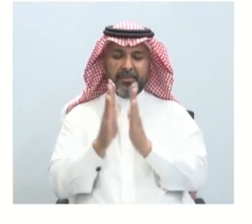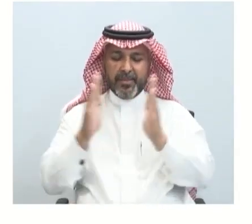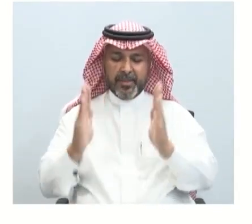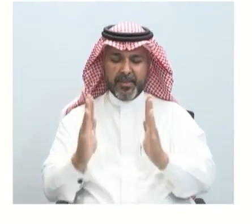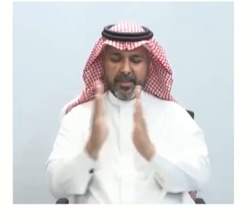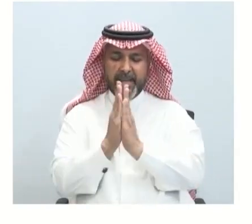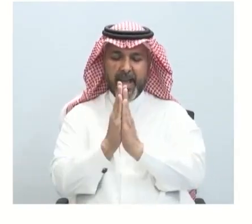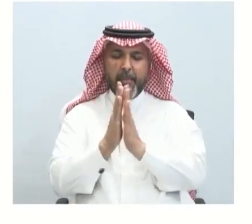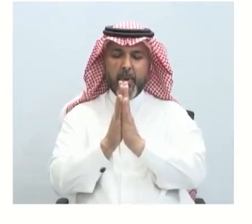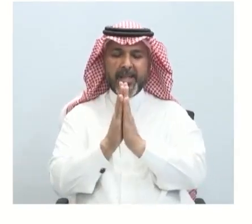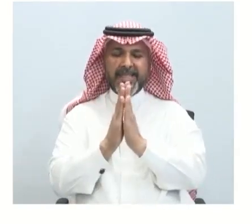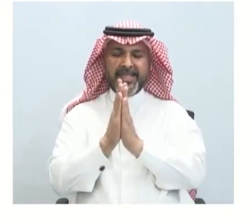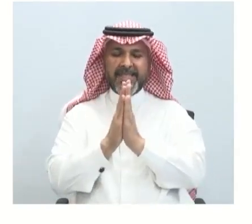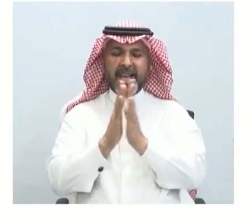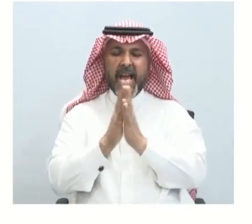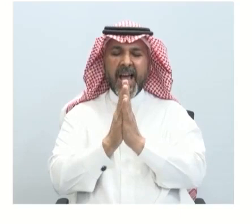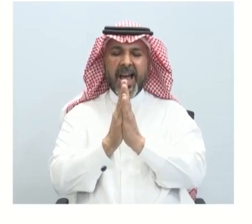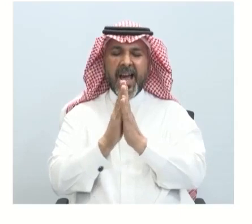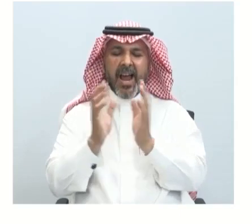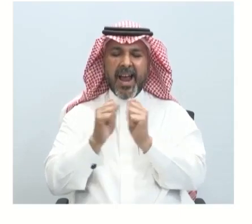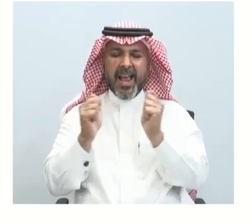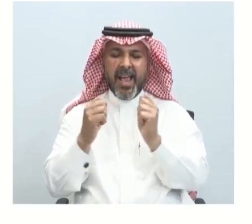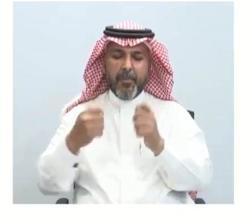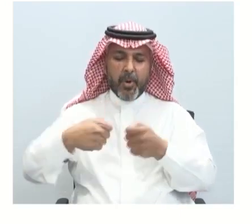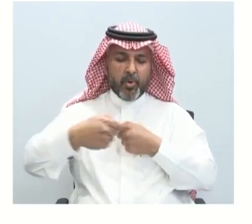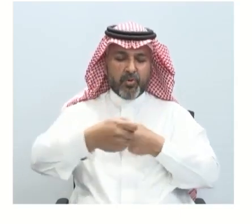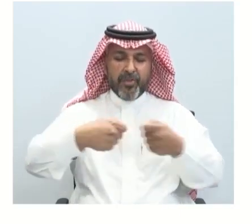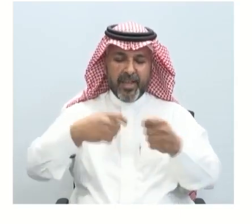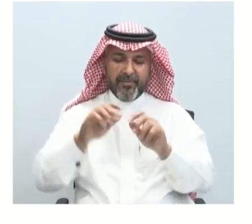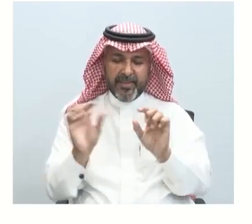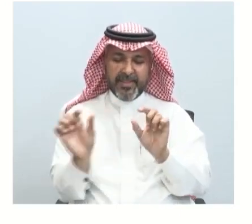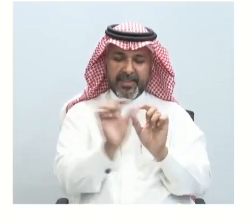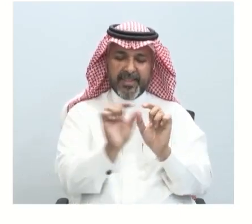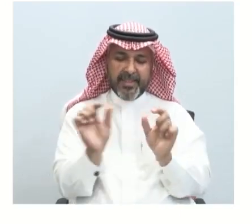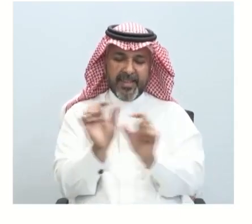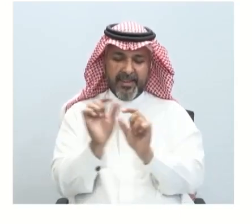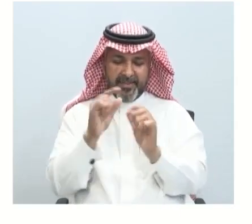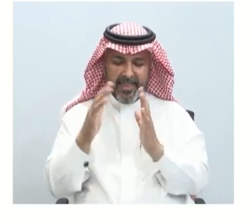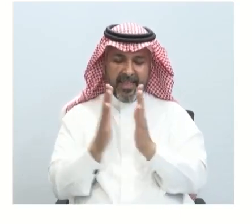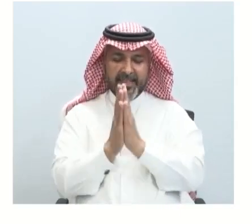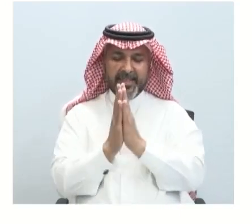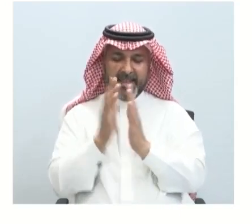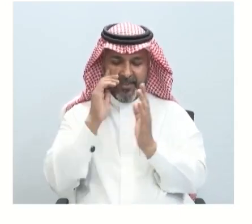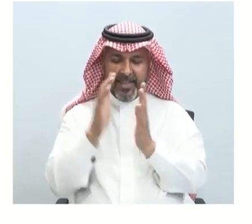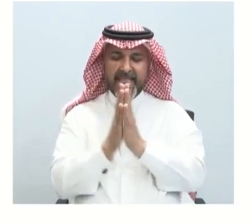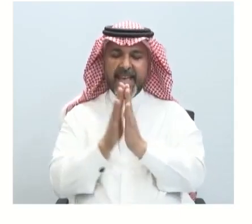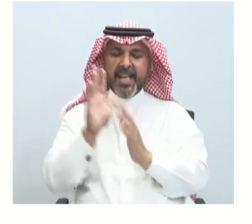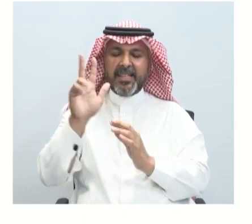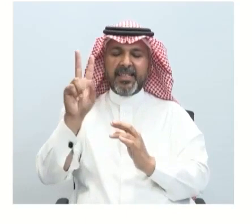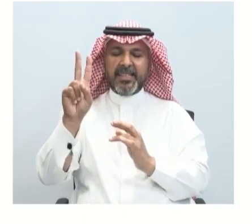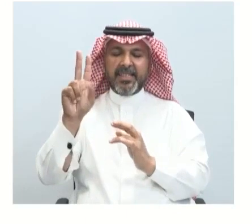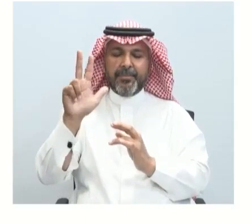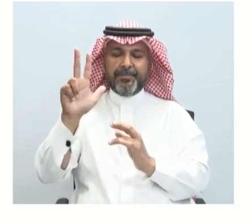السنترومير حدث بينها عمليه او حدث بينها في منطقه اسمها منطقه التصالب او منطقه التشابك هو